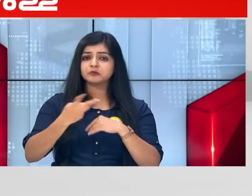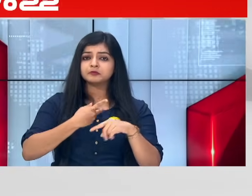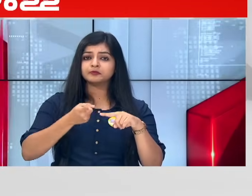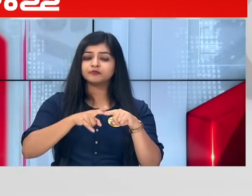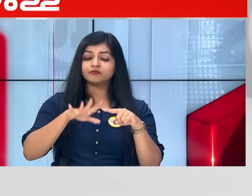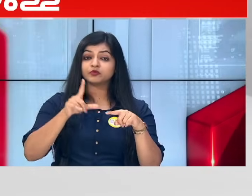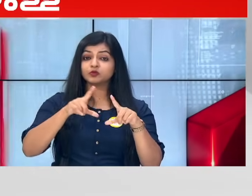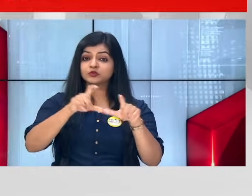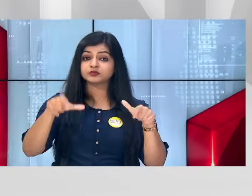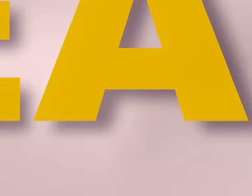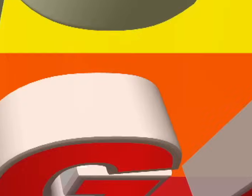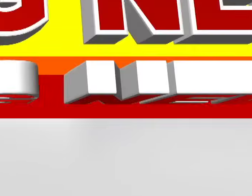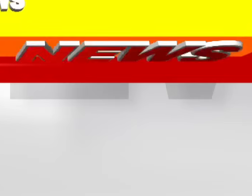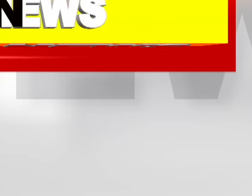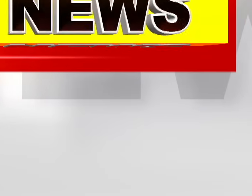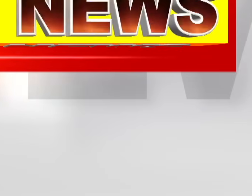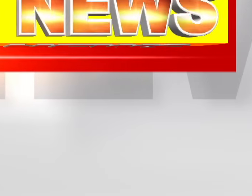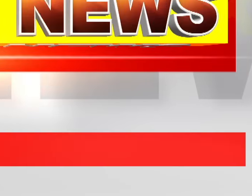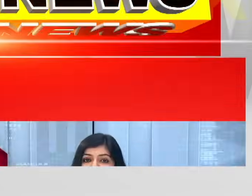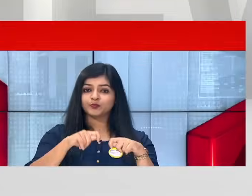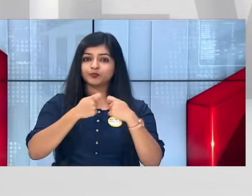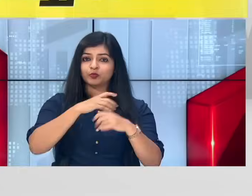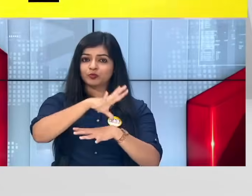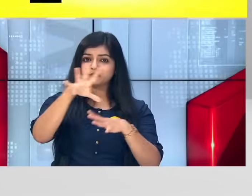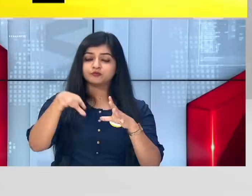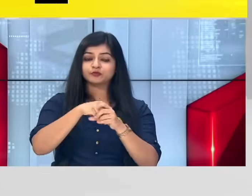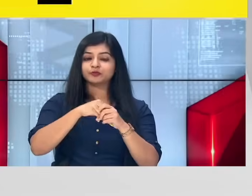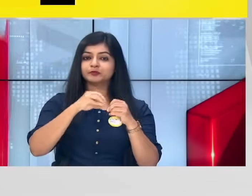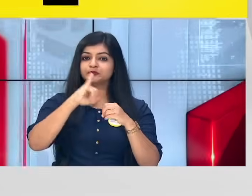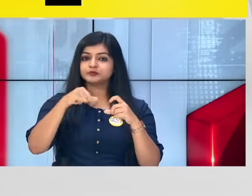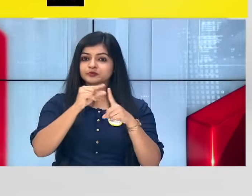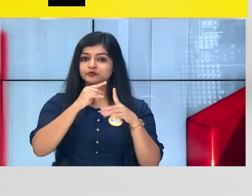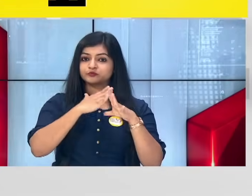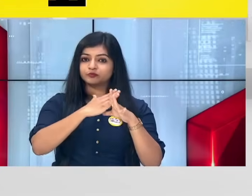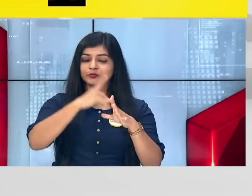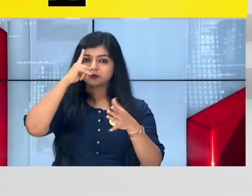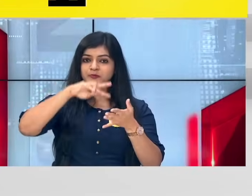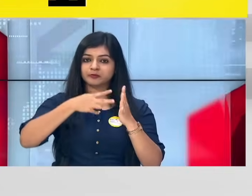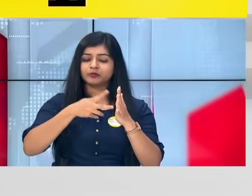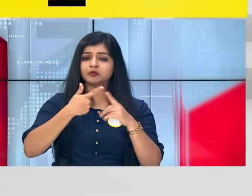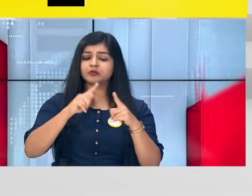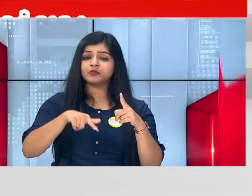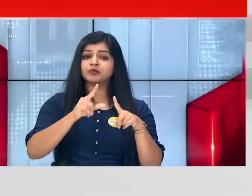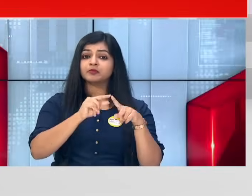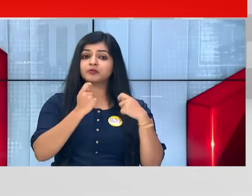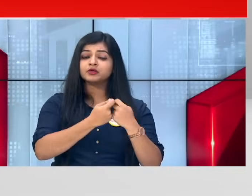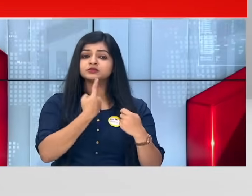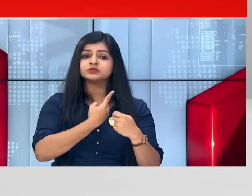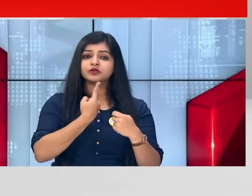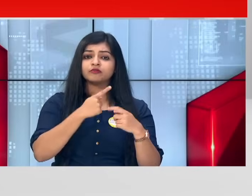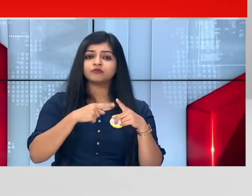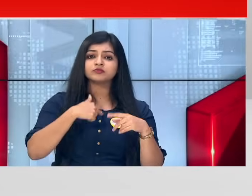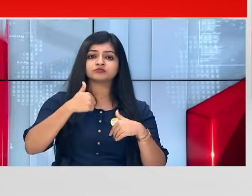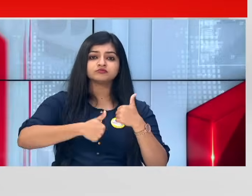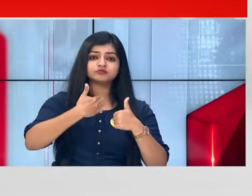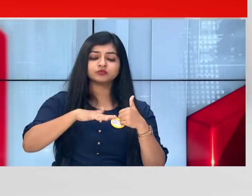തെരഞ്ഞെടുപ്പിൽ പ്രതിപക്ഷ പാർട്ടികളെ ഒരുമിച്ച് ചേർത്ത് പോരാടാൻ ഒരുങ്ങുമ്പോൾ പാർട്ടികൾ സ്വന്തം താല്പര്യങ്ങൾക്കനുസരിച്ച് തീരുമാനമെടുക്കുന്നത്